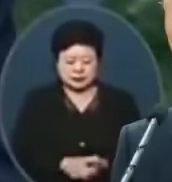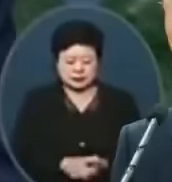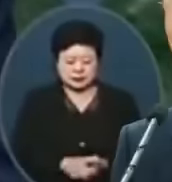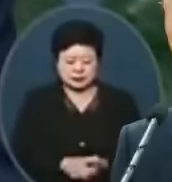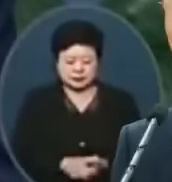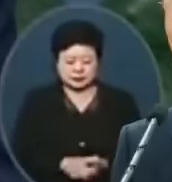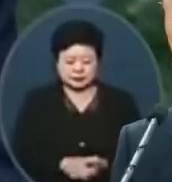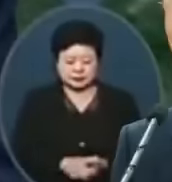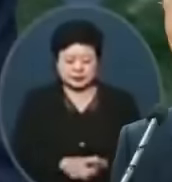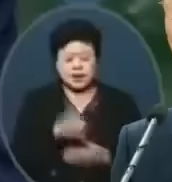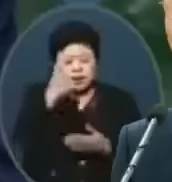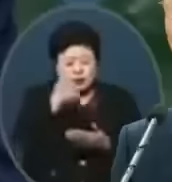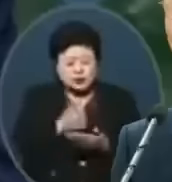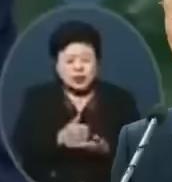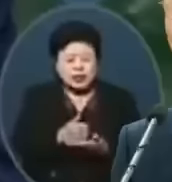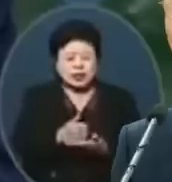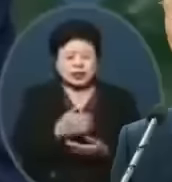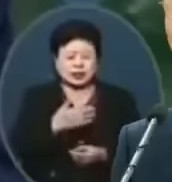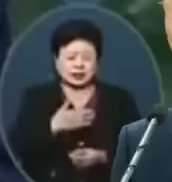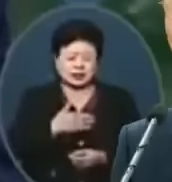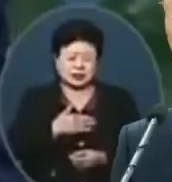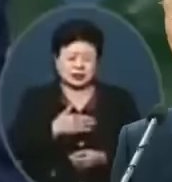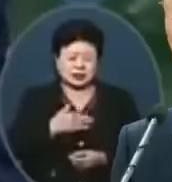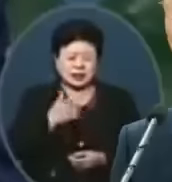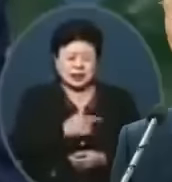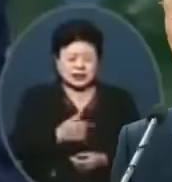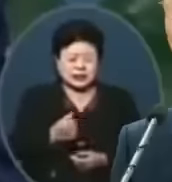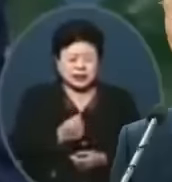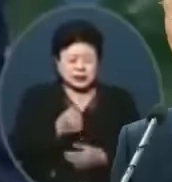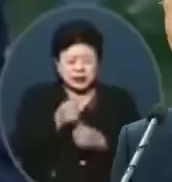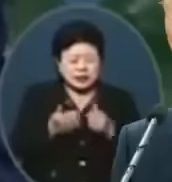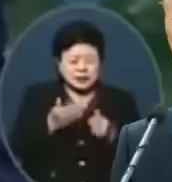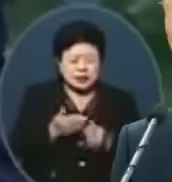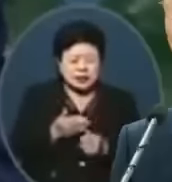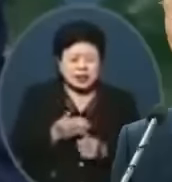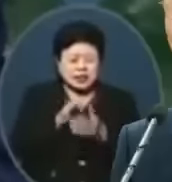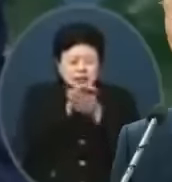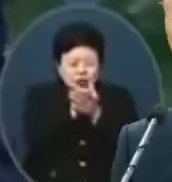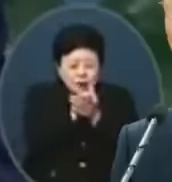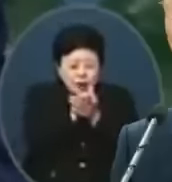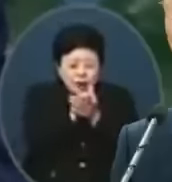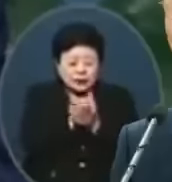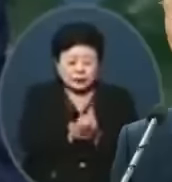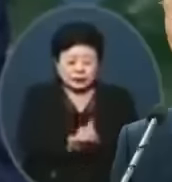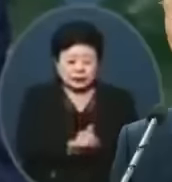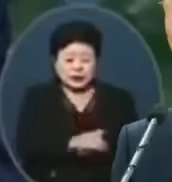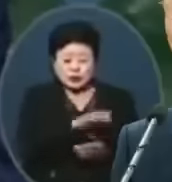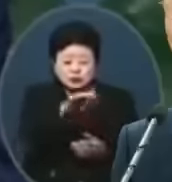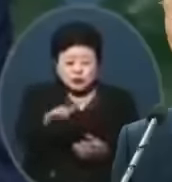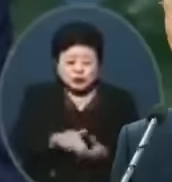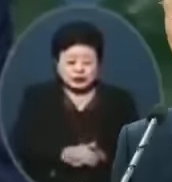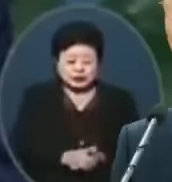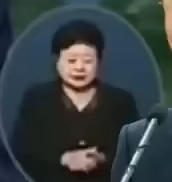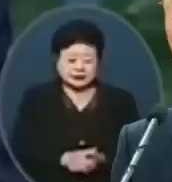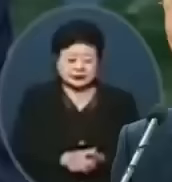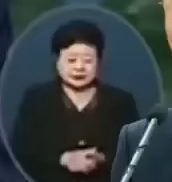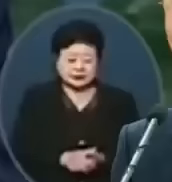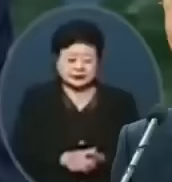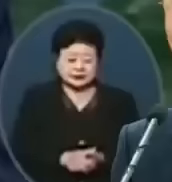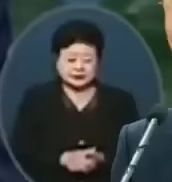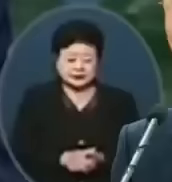내 죄를 가슴에 담고 하나님께 나가면 하나님이 우리를